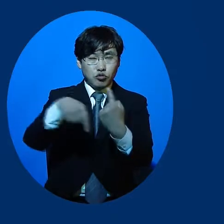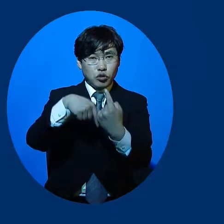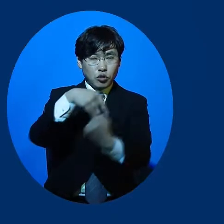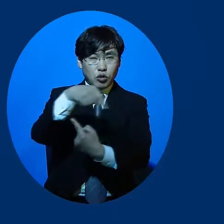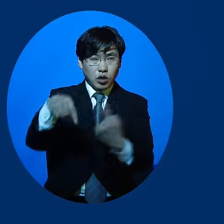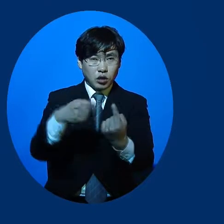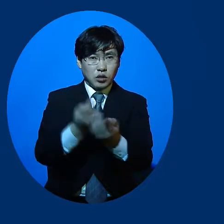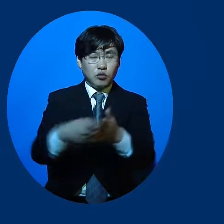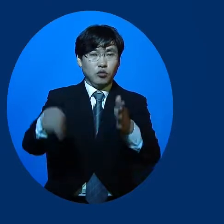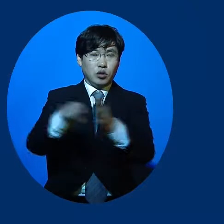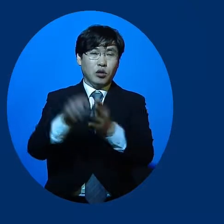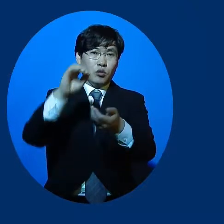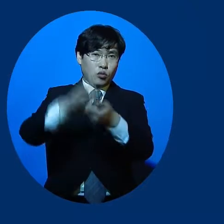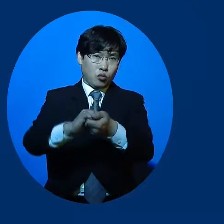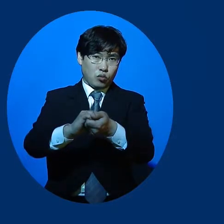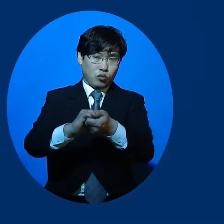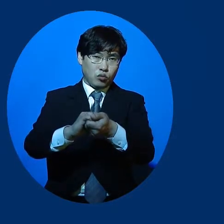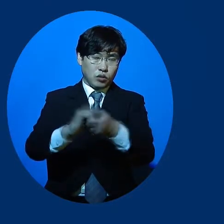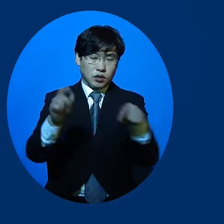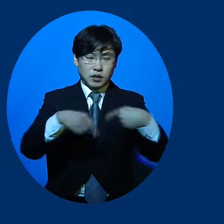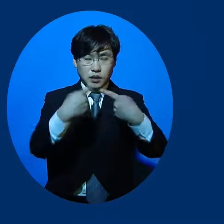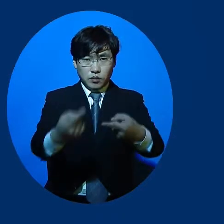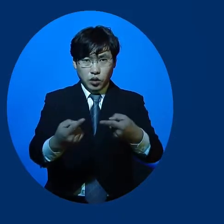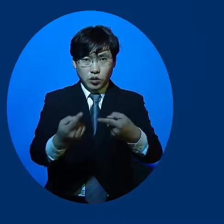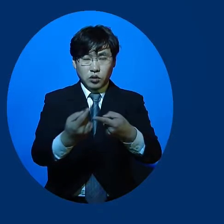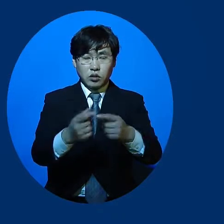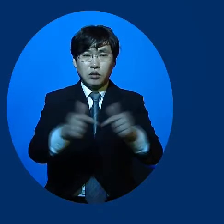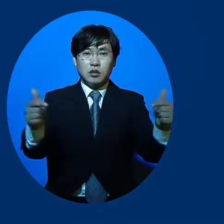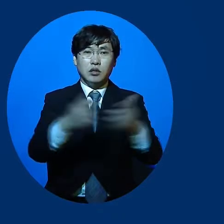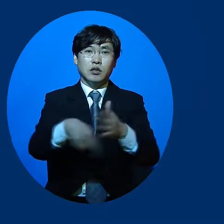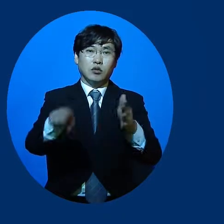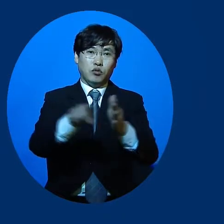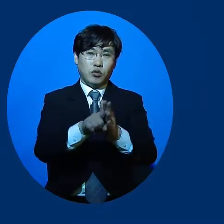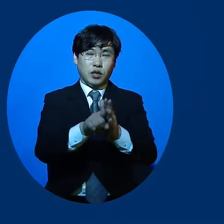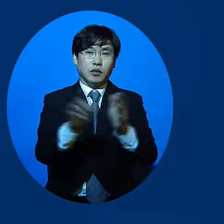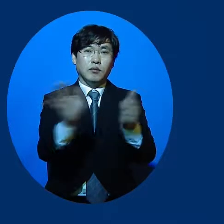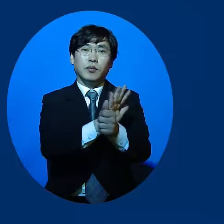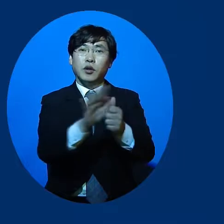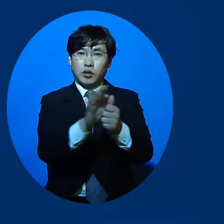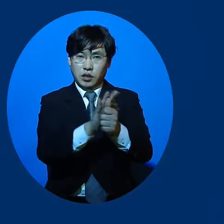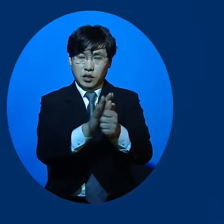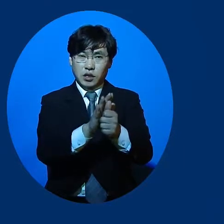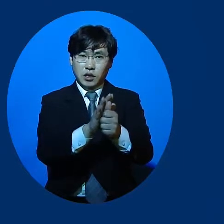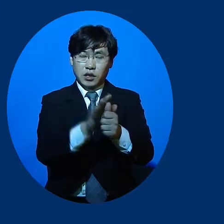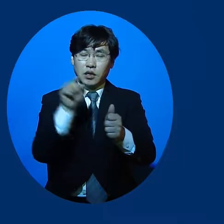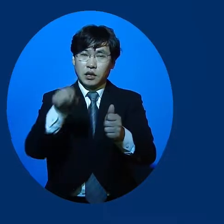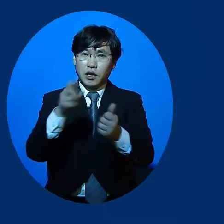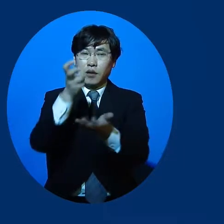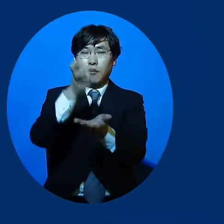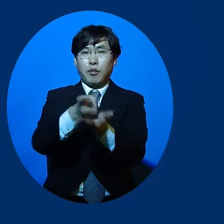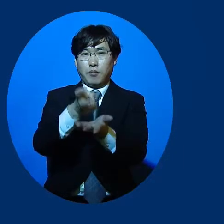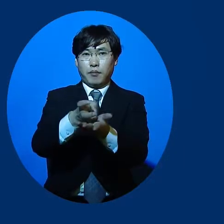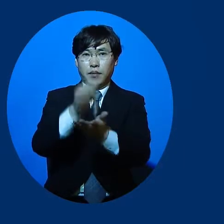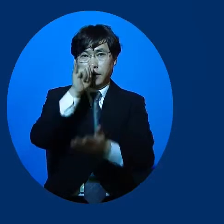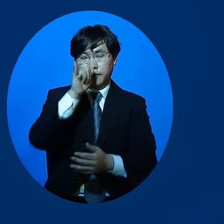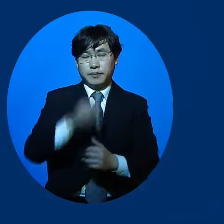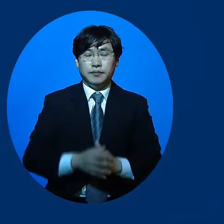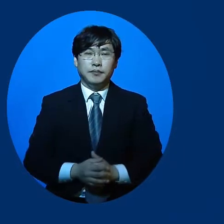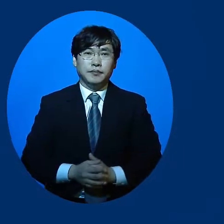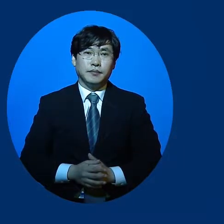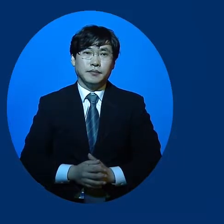하고 장애인의 참여를 위하여 필요한 정당한 편의를 제공하여야 한다에 근거하고